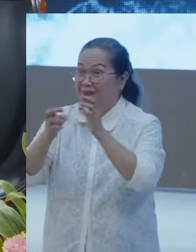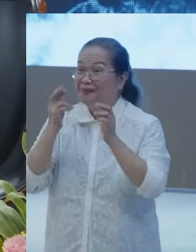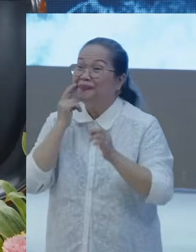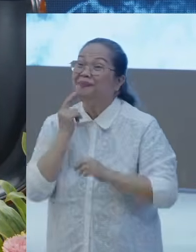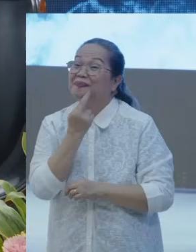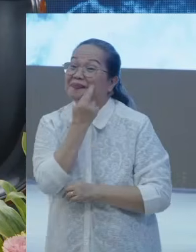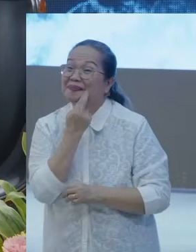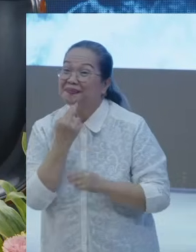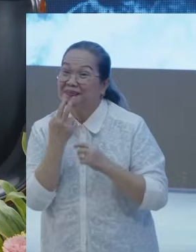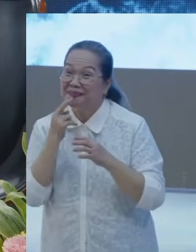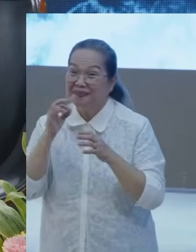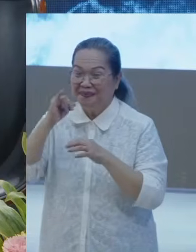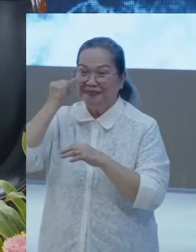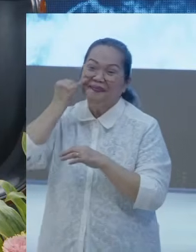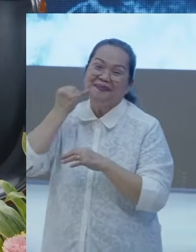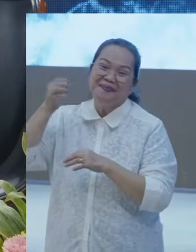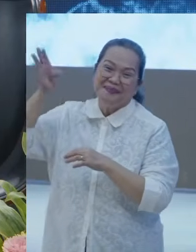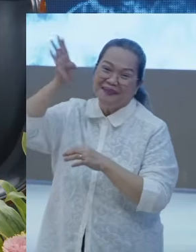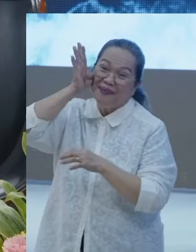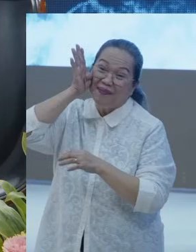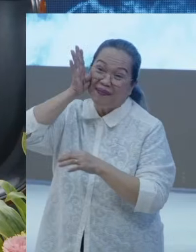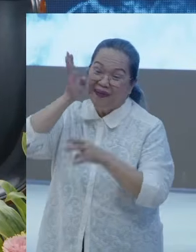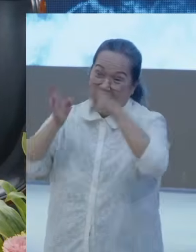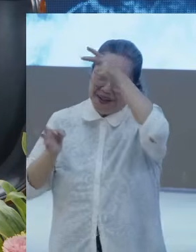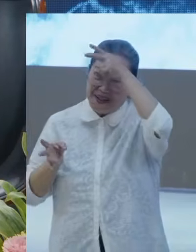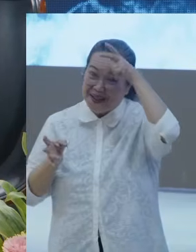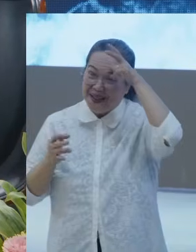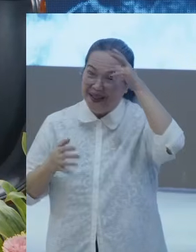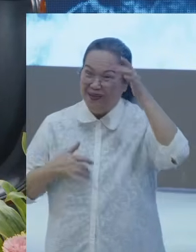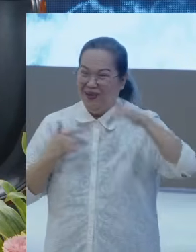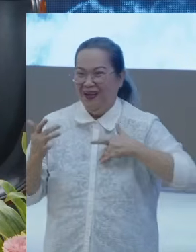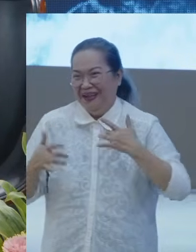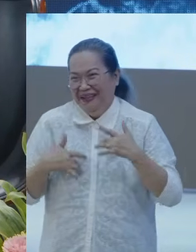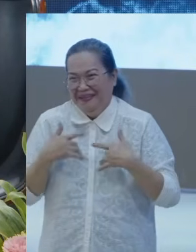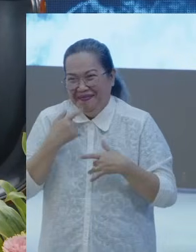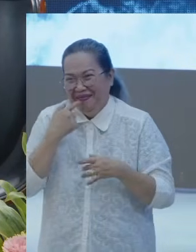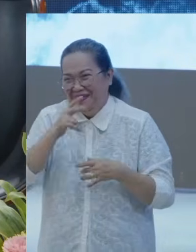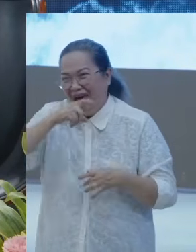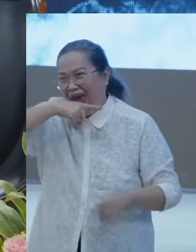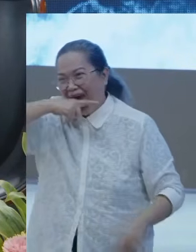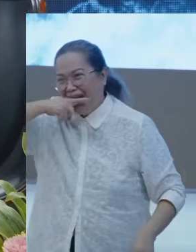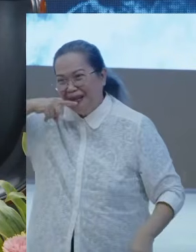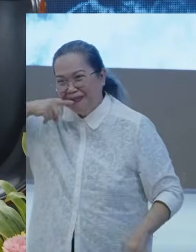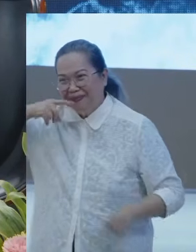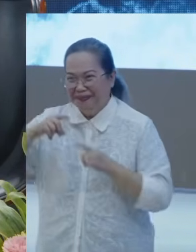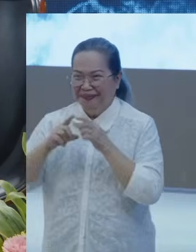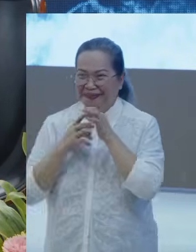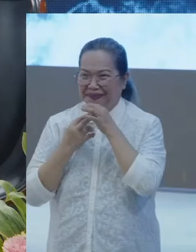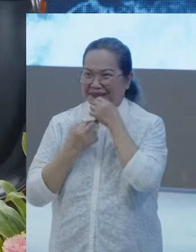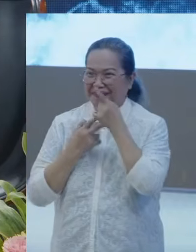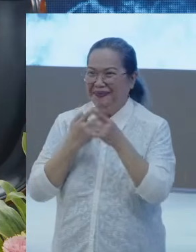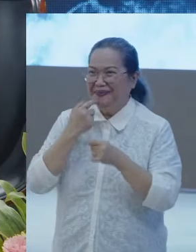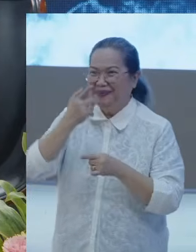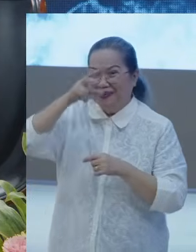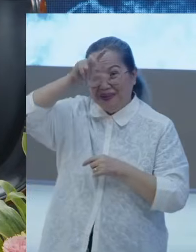Ng Chicken Joy. No? Alam niyo na ngayon kung ano ang paborito ko. Umorder kayo ng Chicken